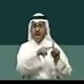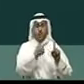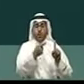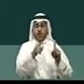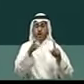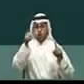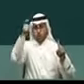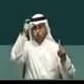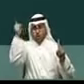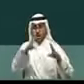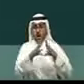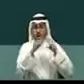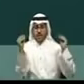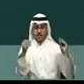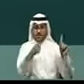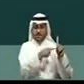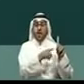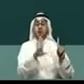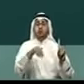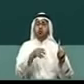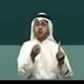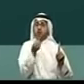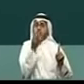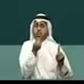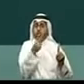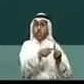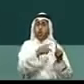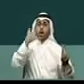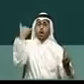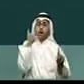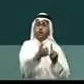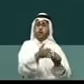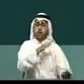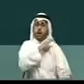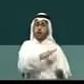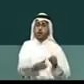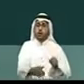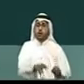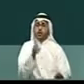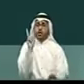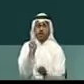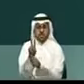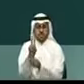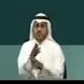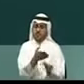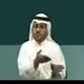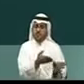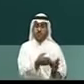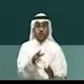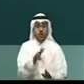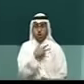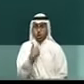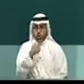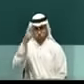تداوله بوجود أوامر بقتله هي أكاذيب ومزاعم لا أساس لها من الصحة تجاه حكومة